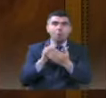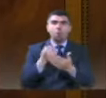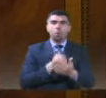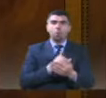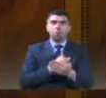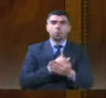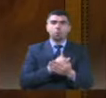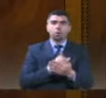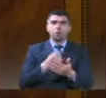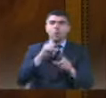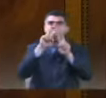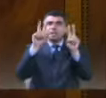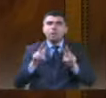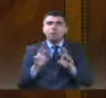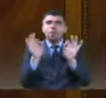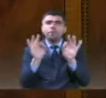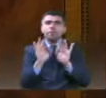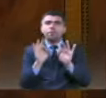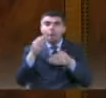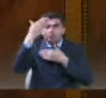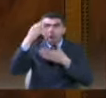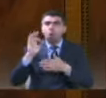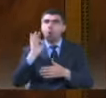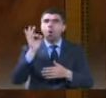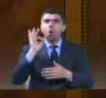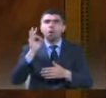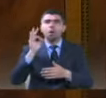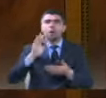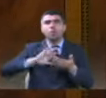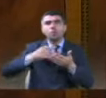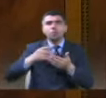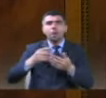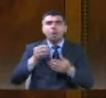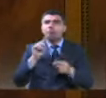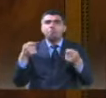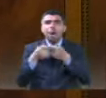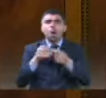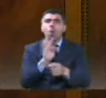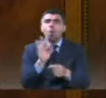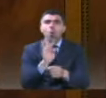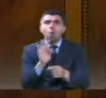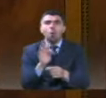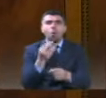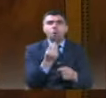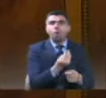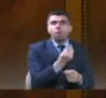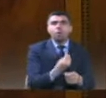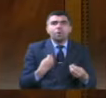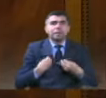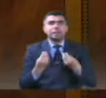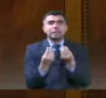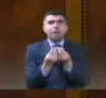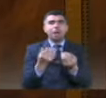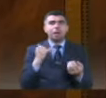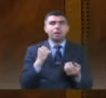علاش المغاربه اللي ماشي حاملي الشهادات ماشي مغاربه؟ ماشي خوتنا هذوك؟ ماشي ولادنا؟ هذاك اللي حامل